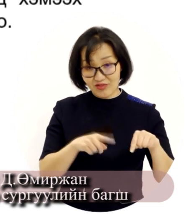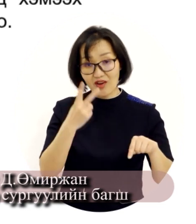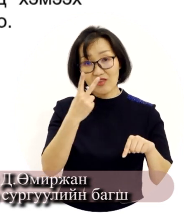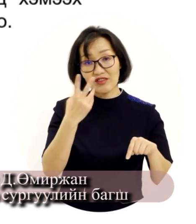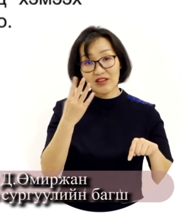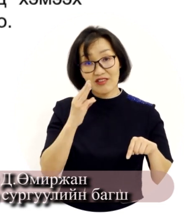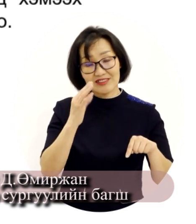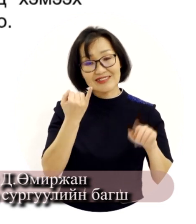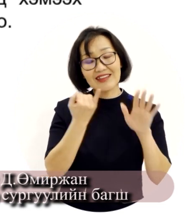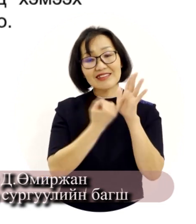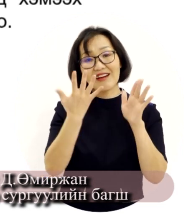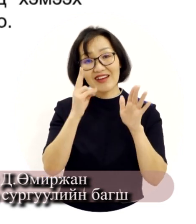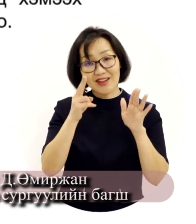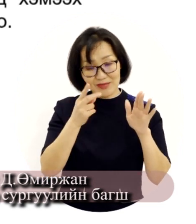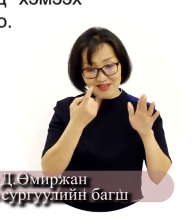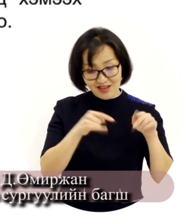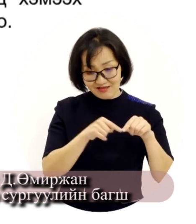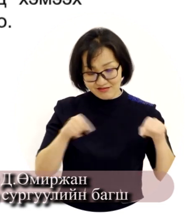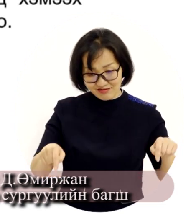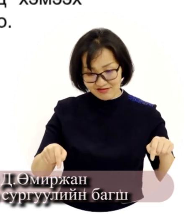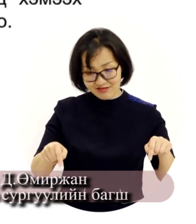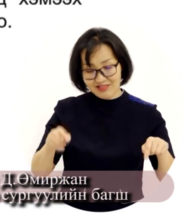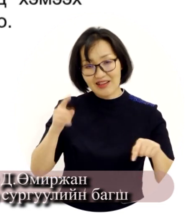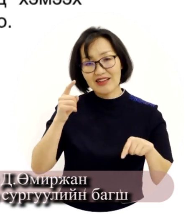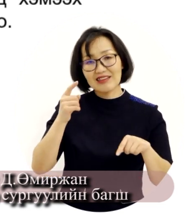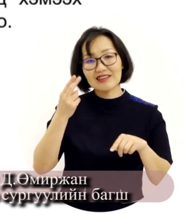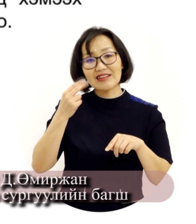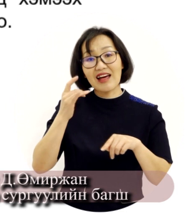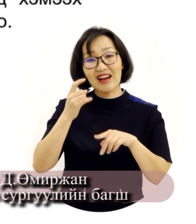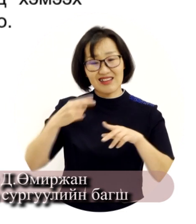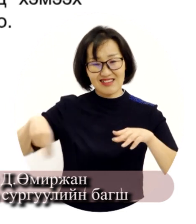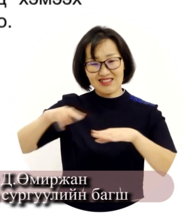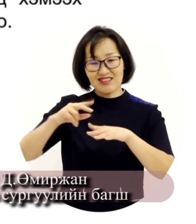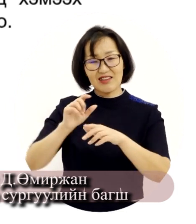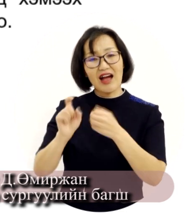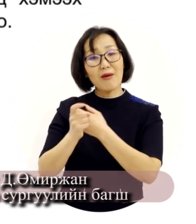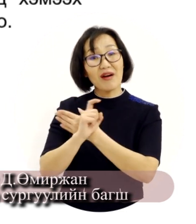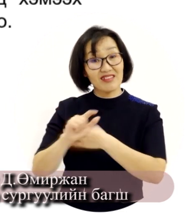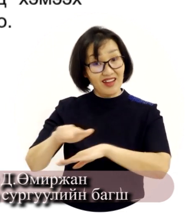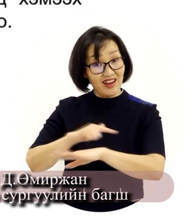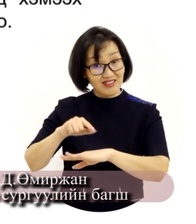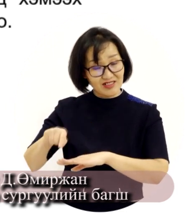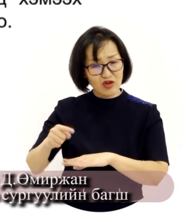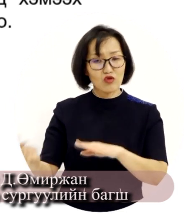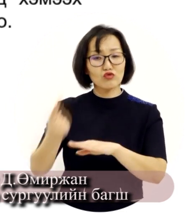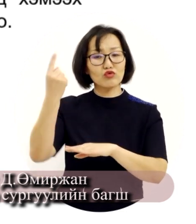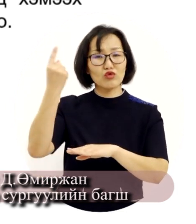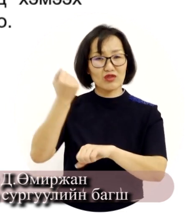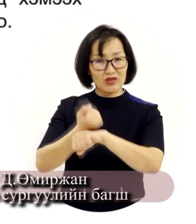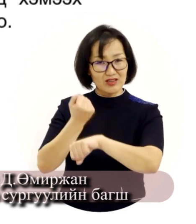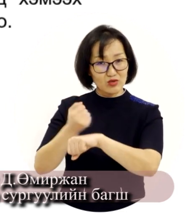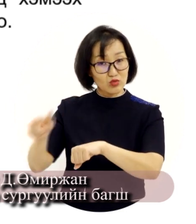жартастар. Осы жартасты ата-бабамыз бұрын мүңгім цехо көміс жартас деп